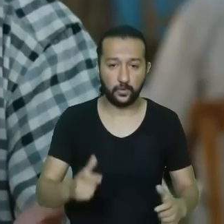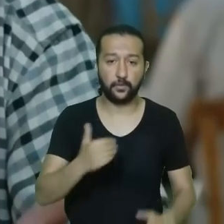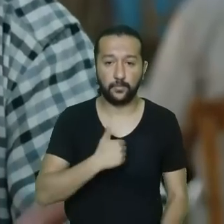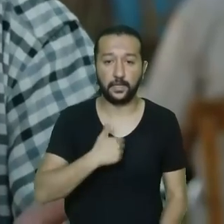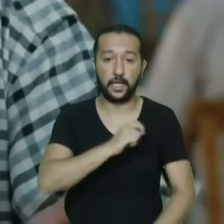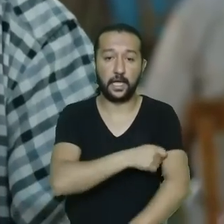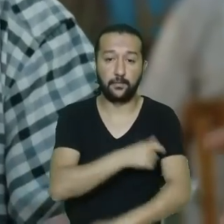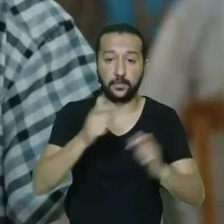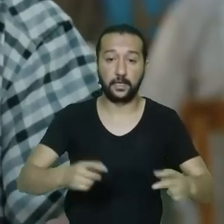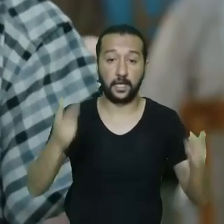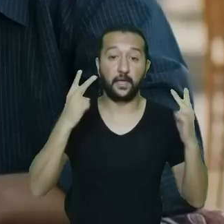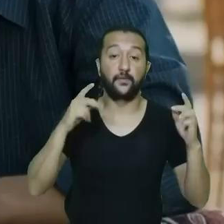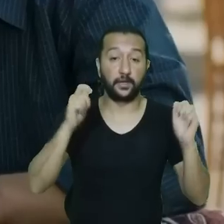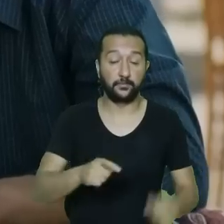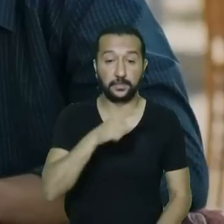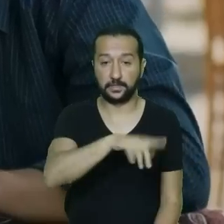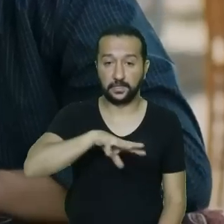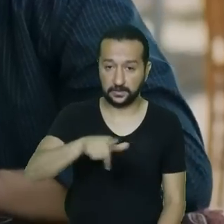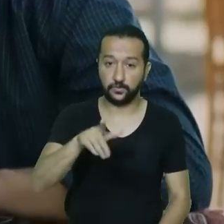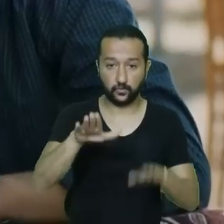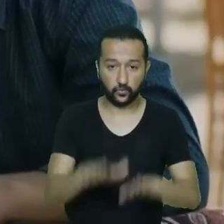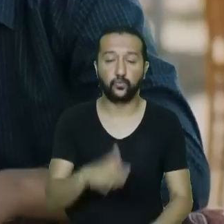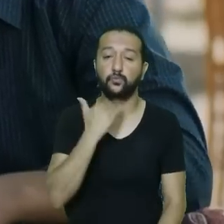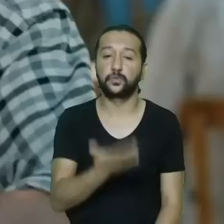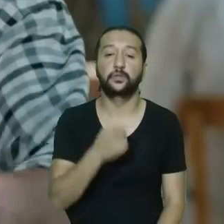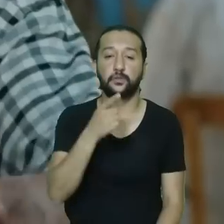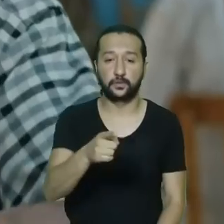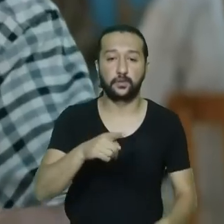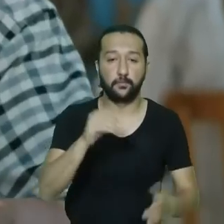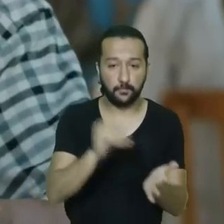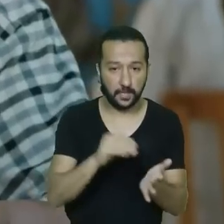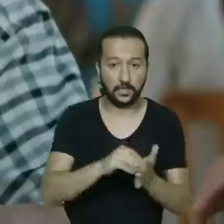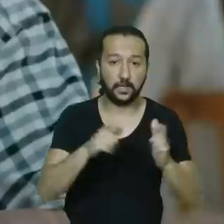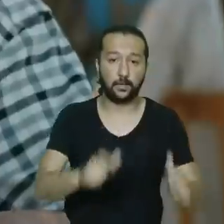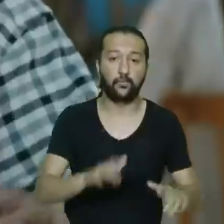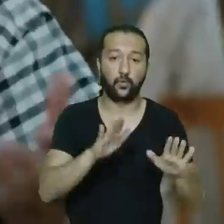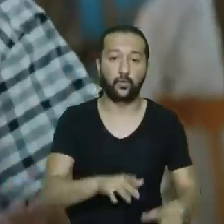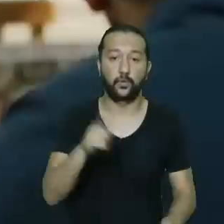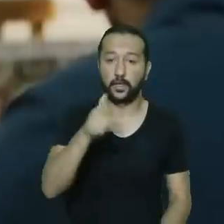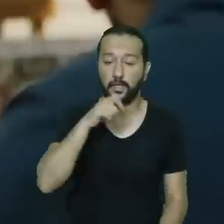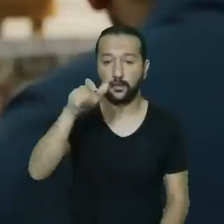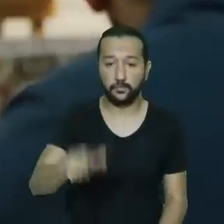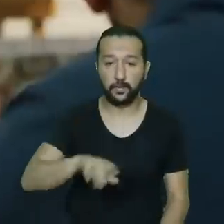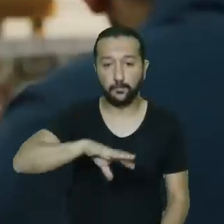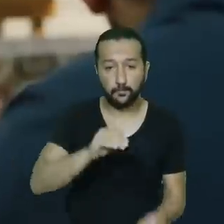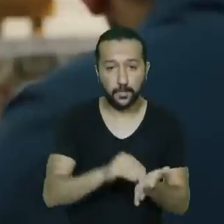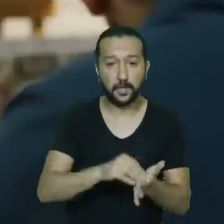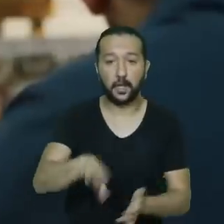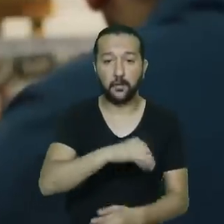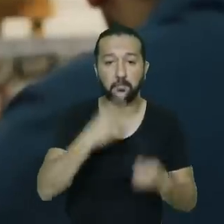ben Alamancıyım diye hava atarsan hırsızlar durağı mı? Marklar falan hep ortalıkta dururmuş. Adamlar